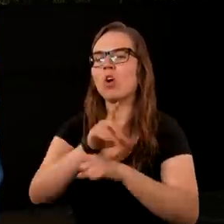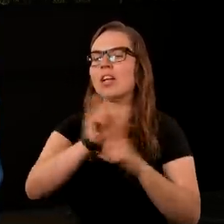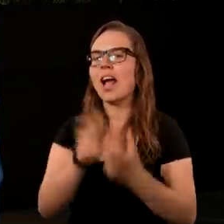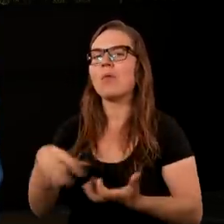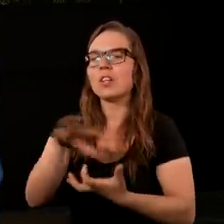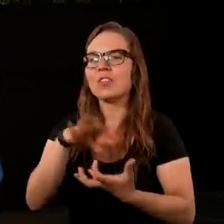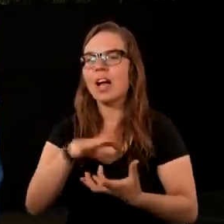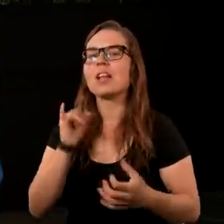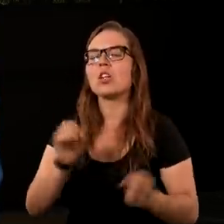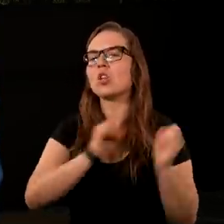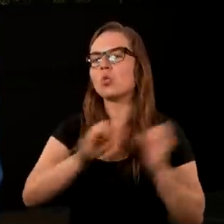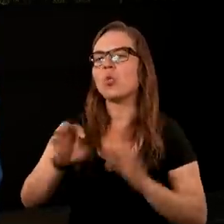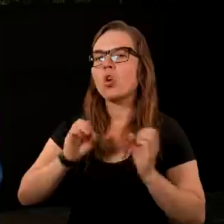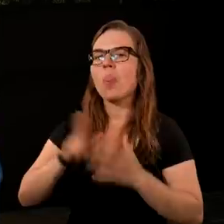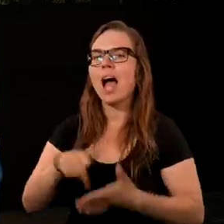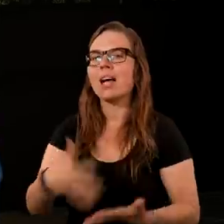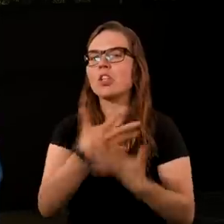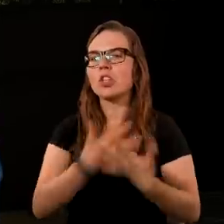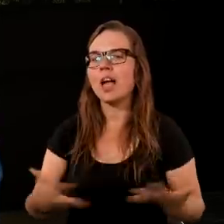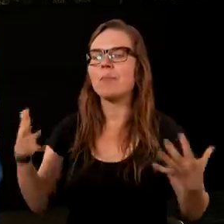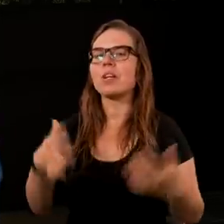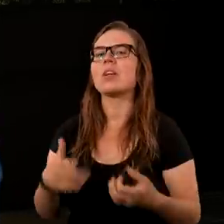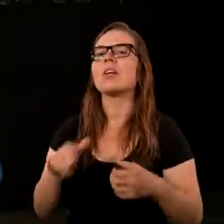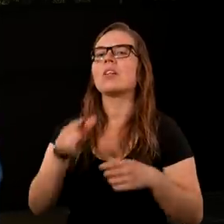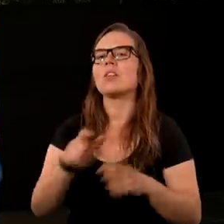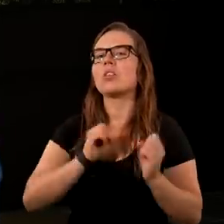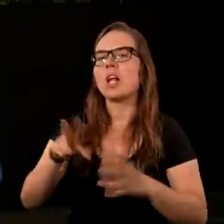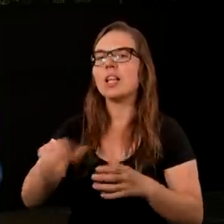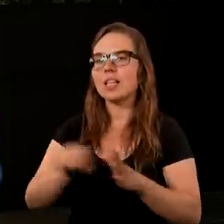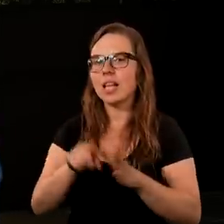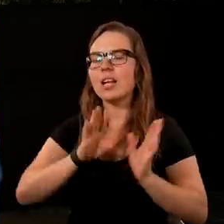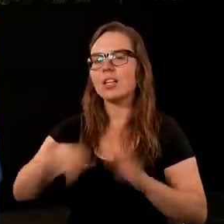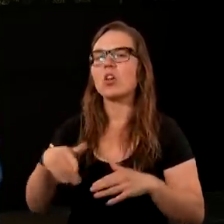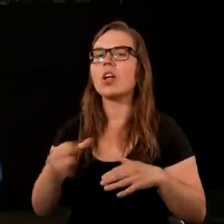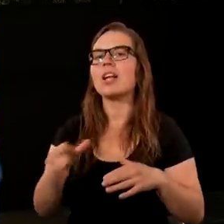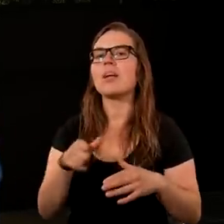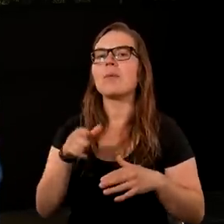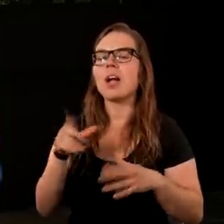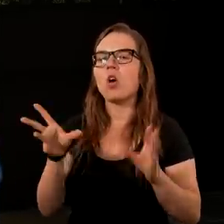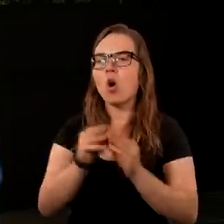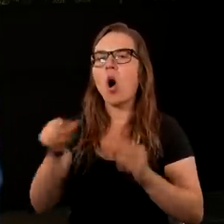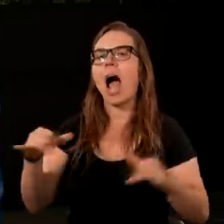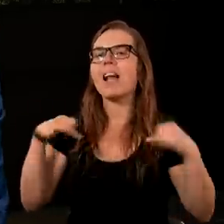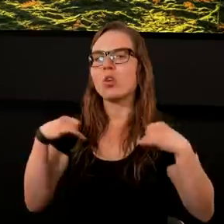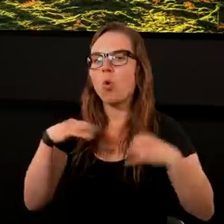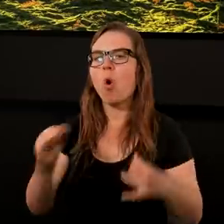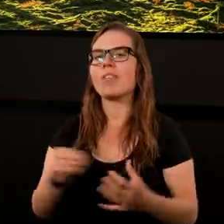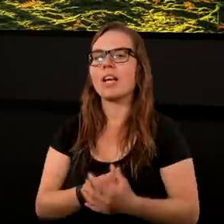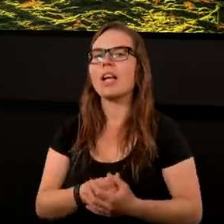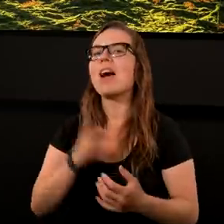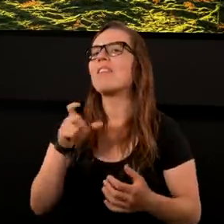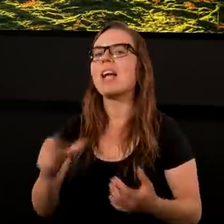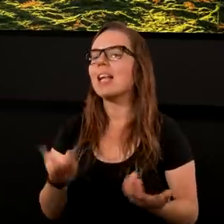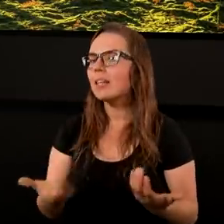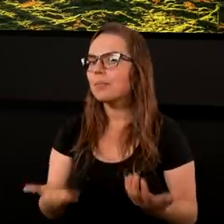cały świat. Zrzucony został na Ziemię, zrzuceni też zostali z nim jego aniołowie. A